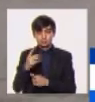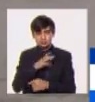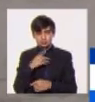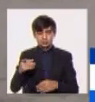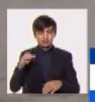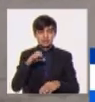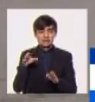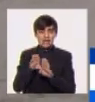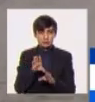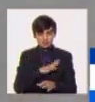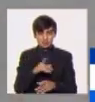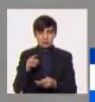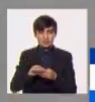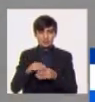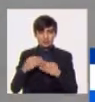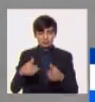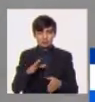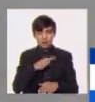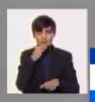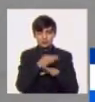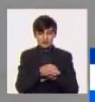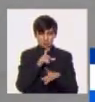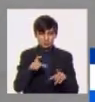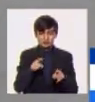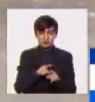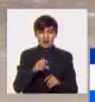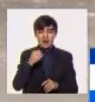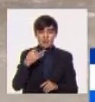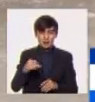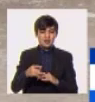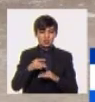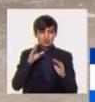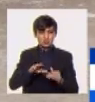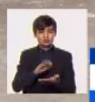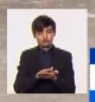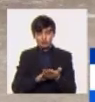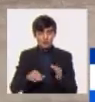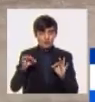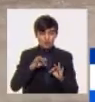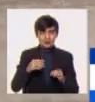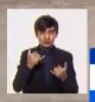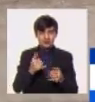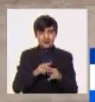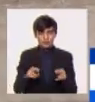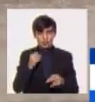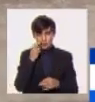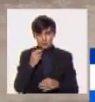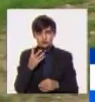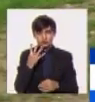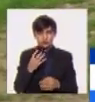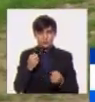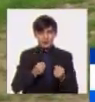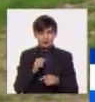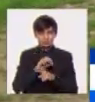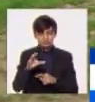ашылғанына аптаның жүз болыпты. Ал жауапты мамандар осы Абай ауданына қарасты елді мекендерді дезинфекциялау үшін дәл бүгін түс ауа 4 көлік